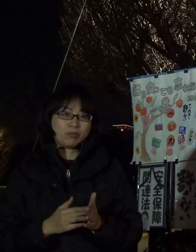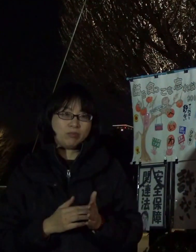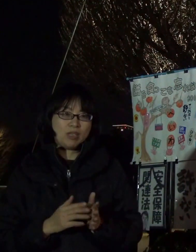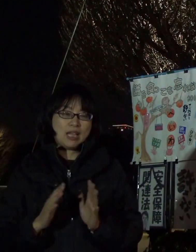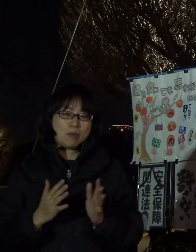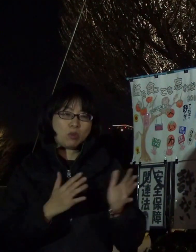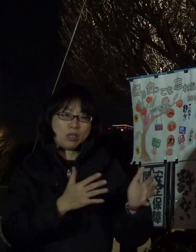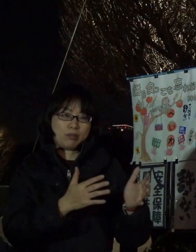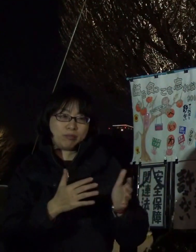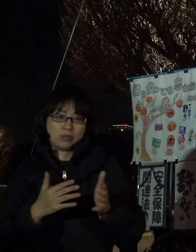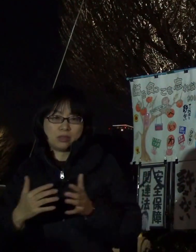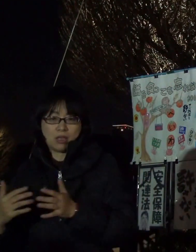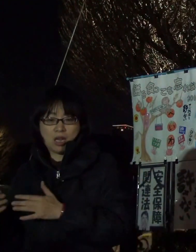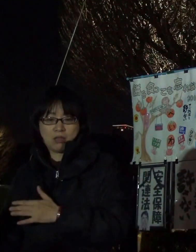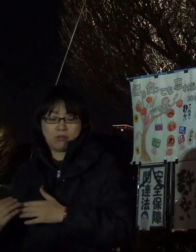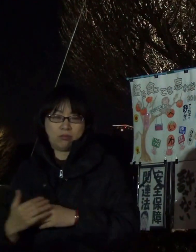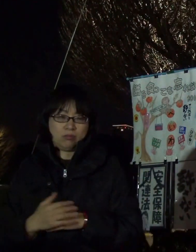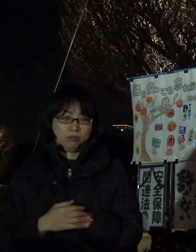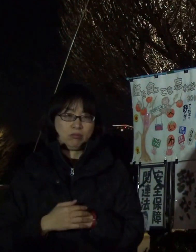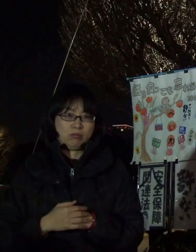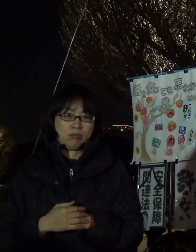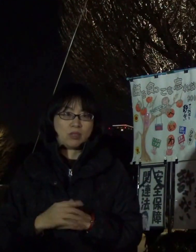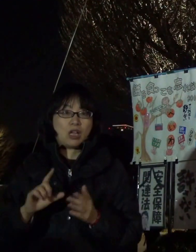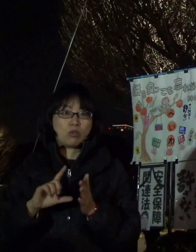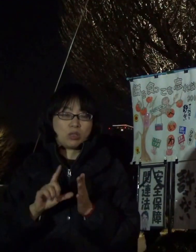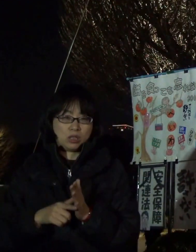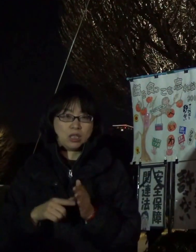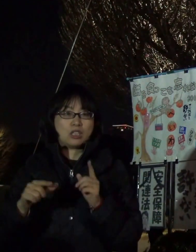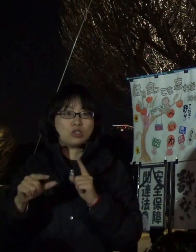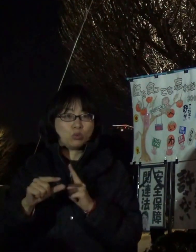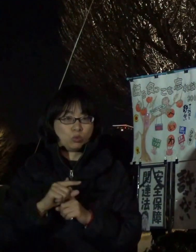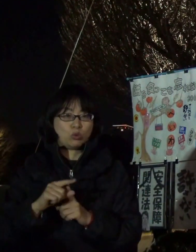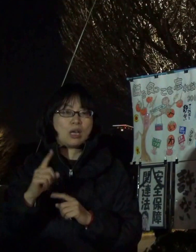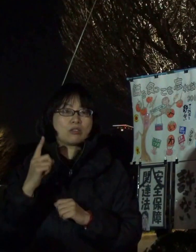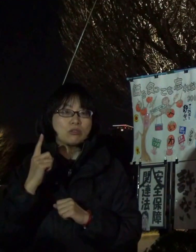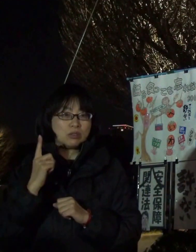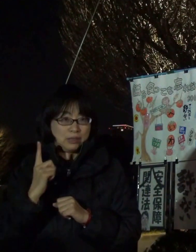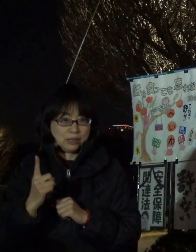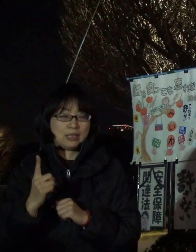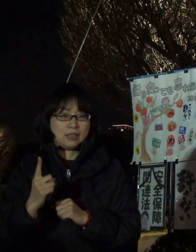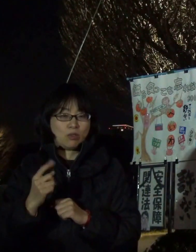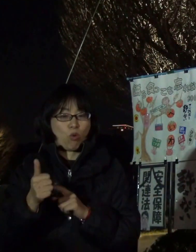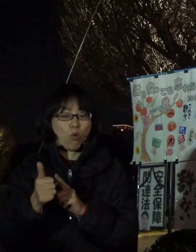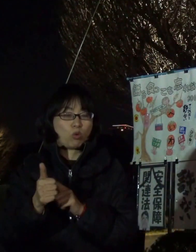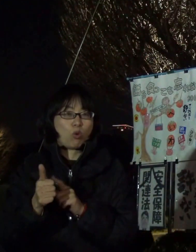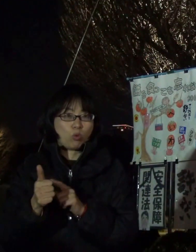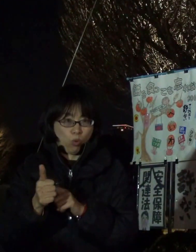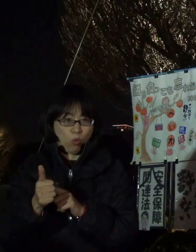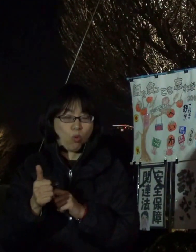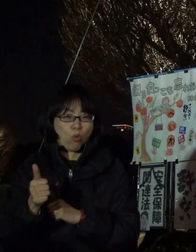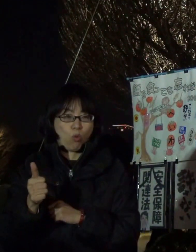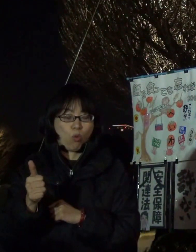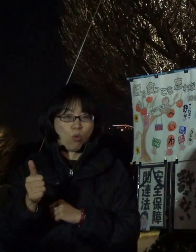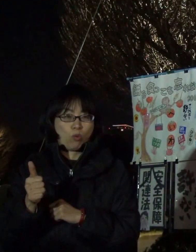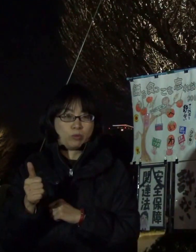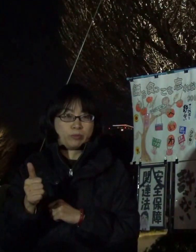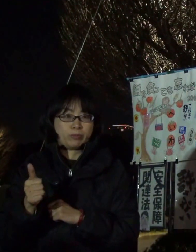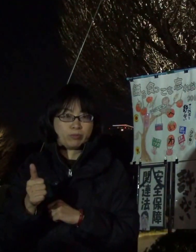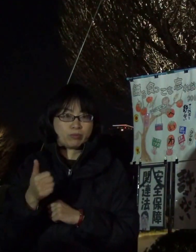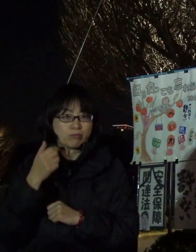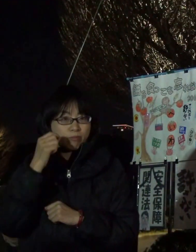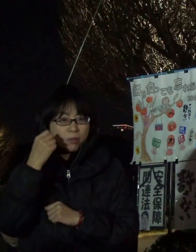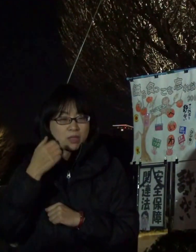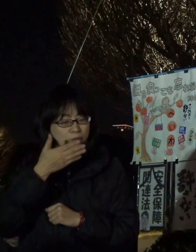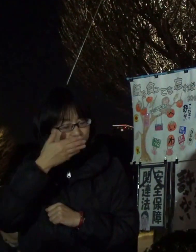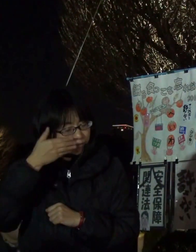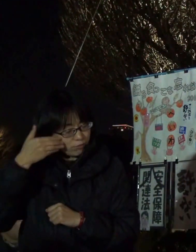生 の、 あの中学1年のネオさんとおっしゃるんですけれど、涙を拭って